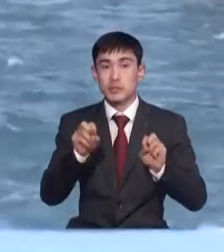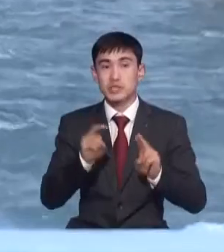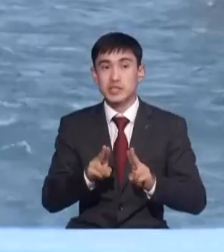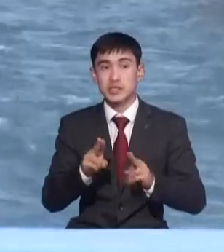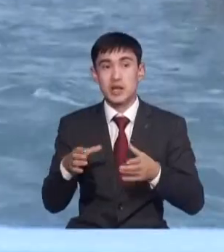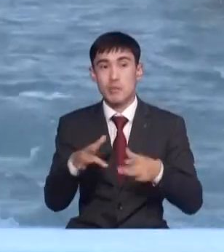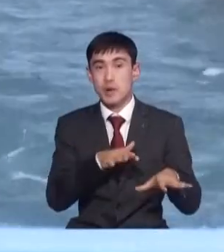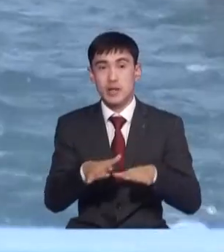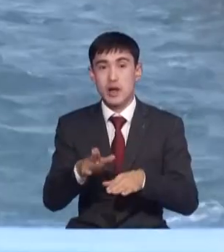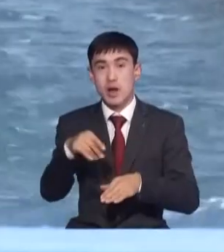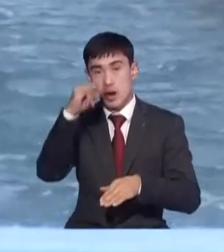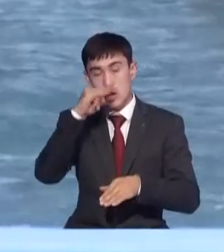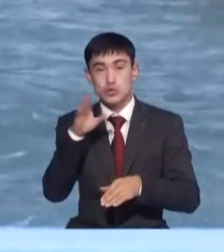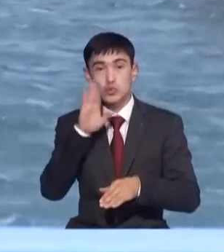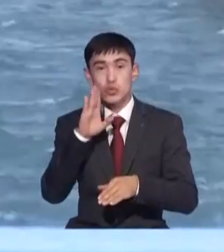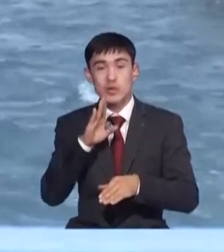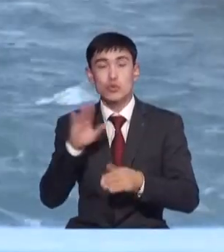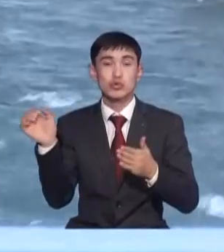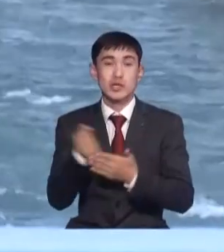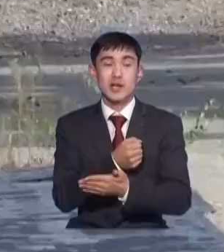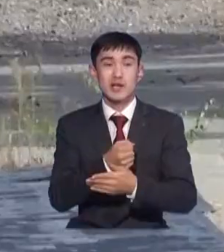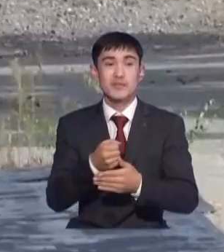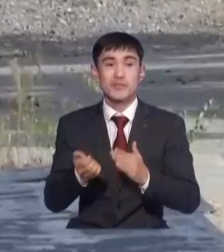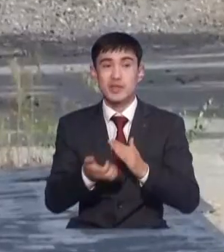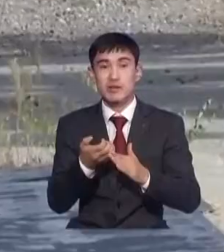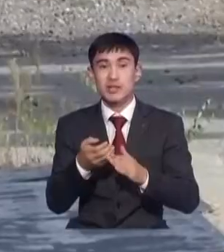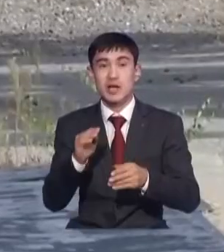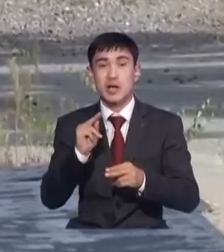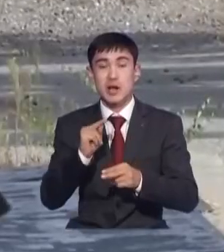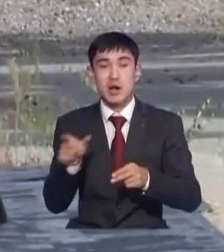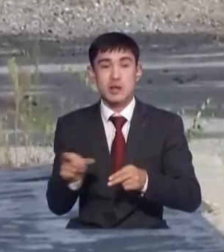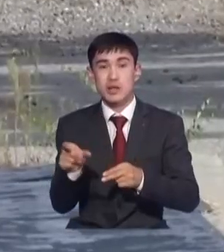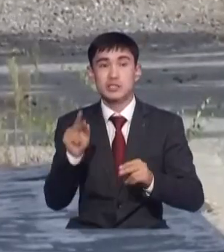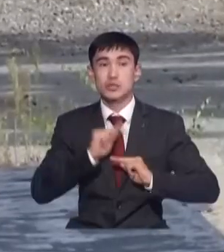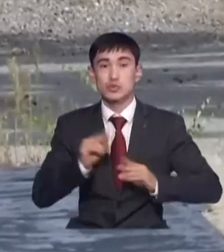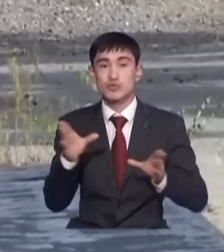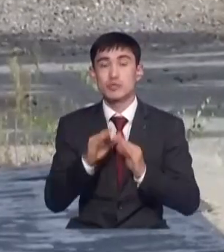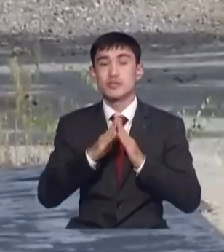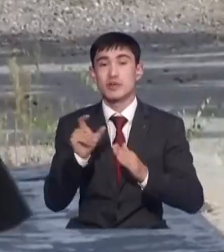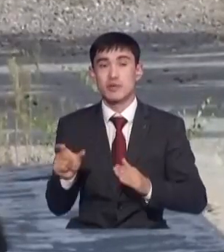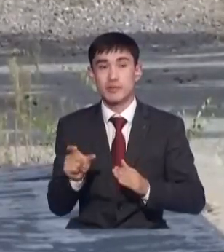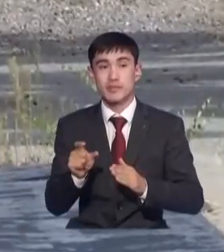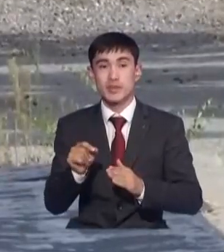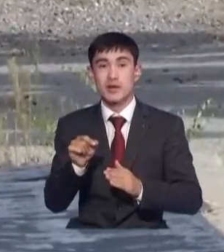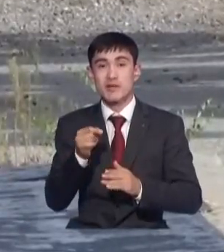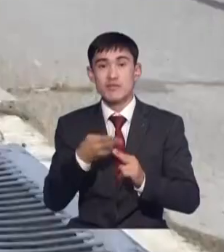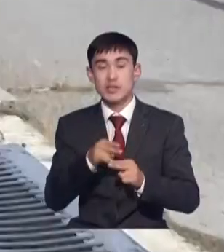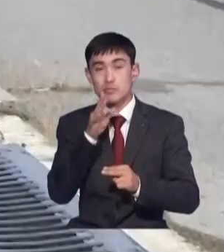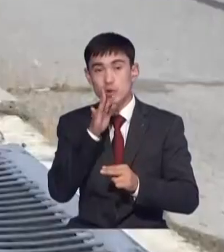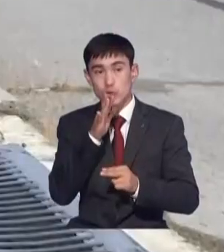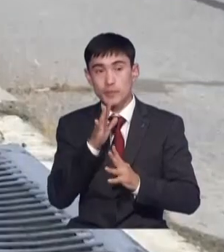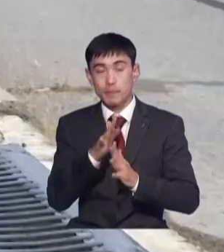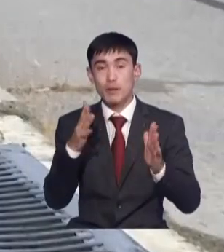Специалисты компании «Кассушар» устраняют недостатки канала в сотрудничестве с фермерами. В вегетационный период более